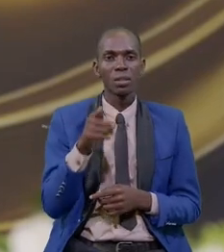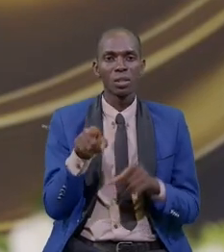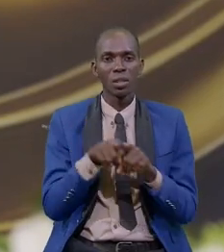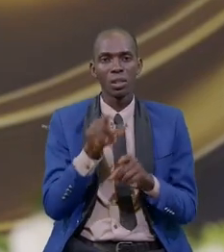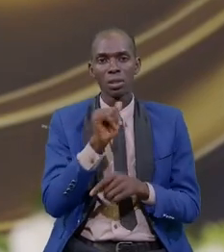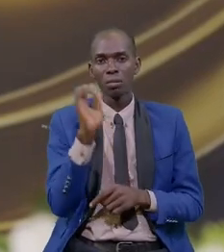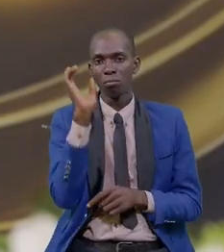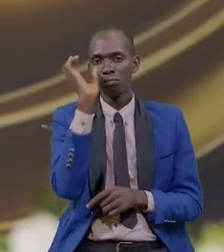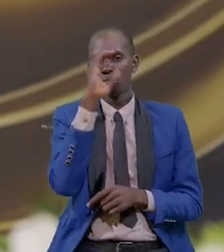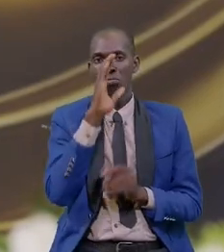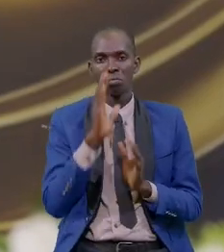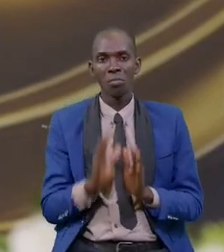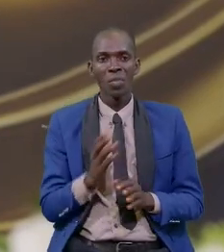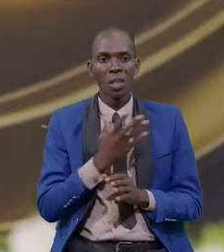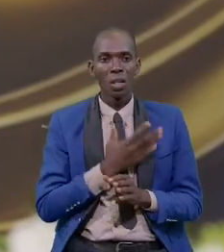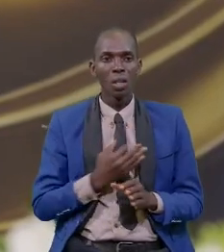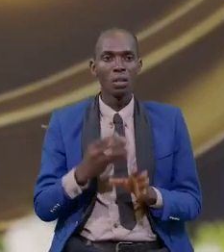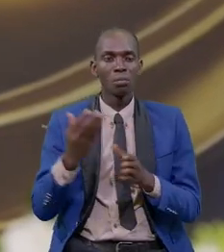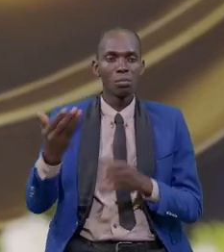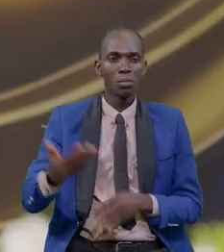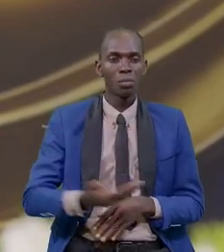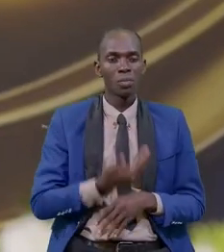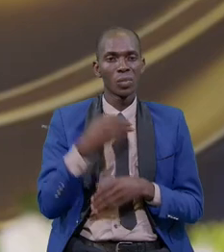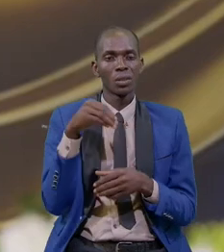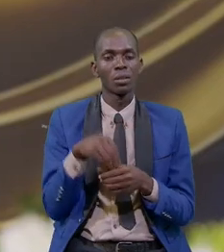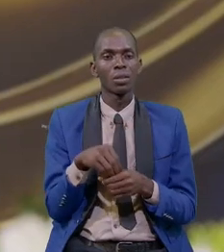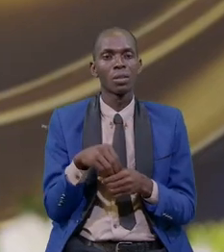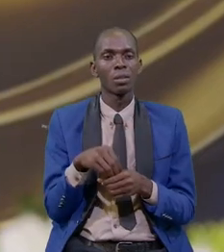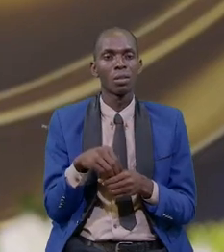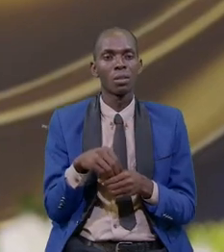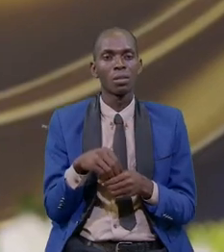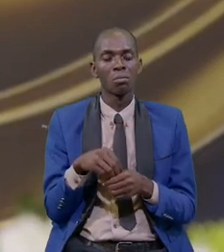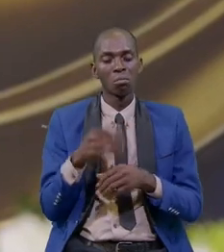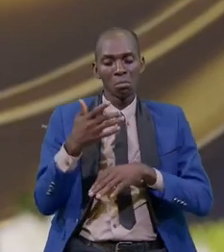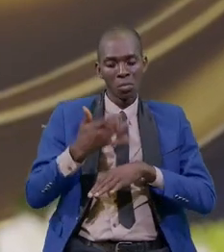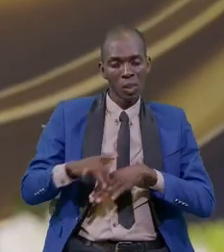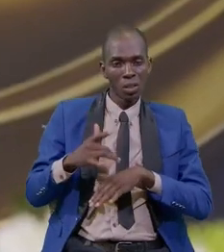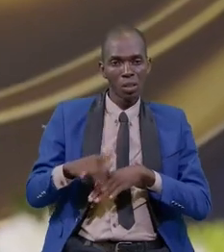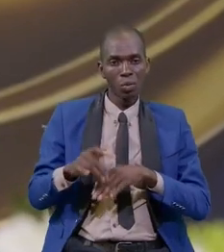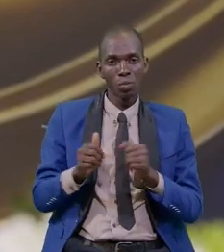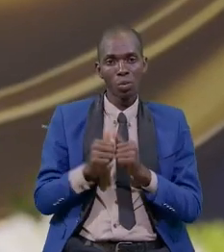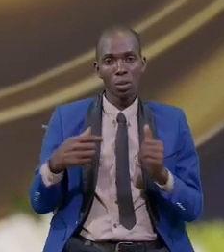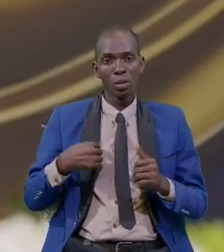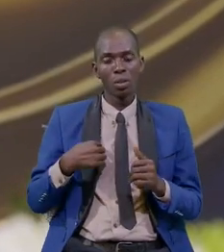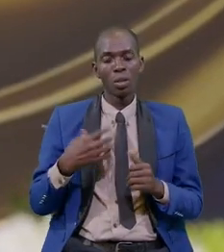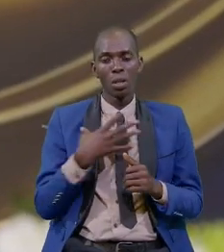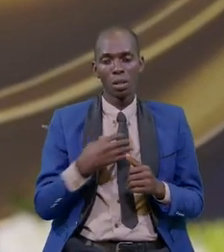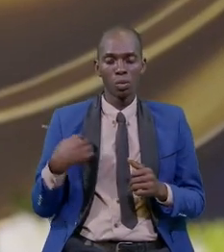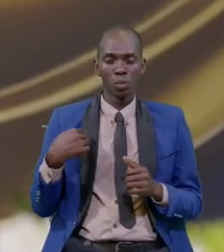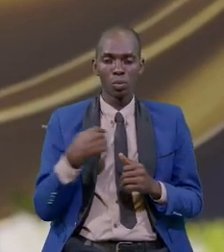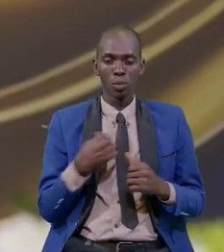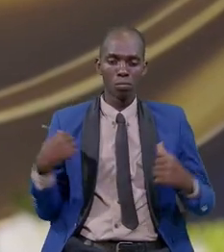étranger et t'avons-nous recueilli ou nu et t'avons-nous